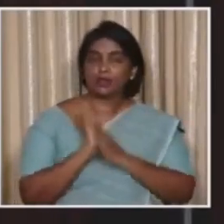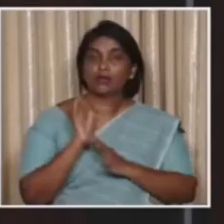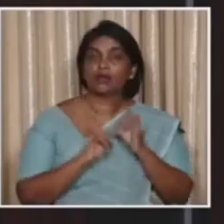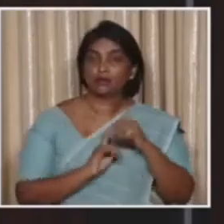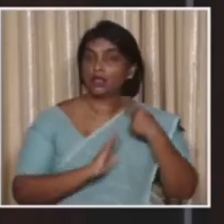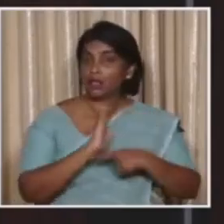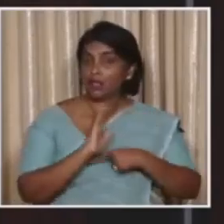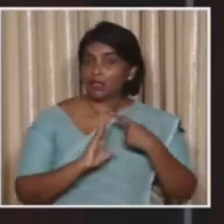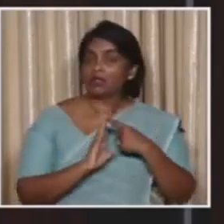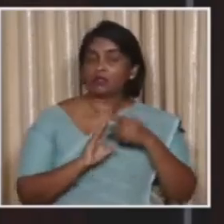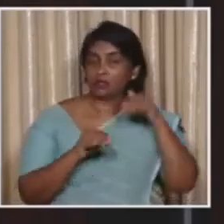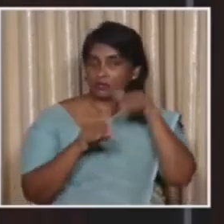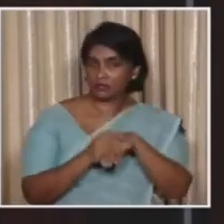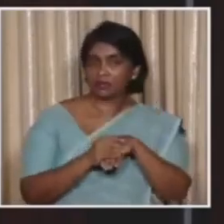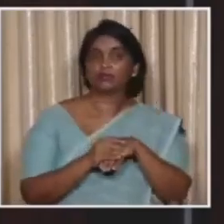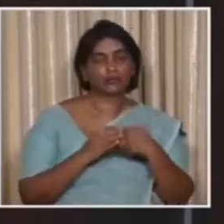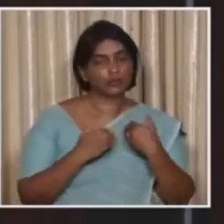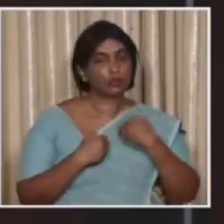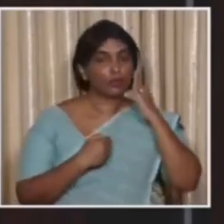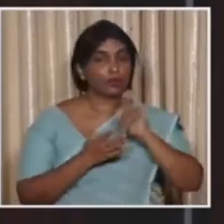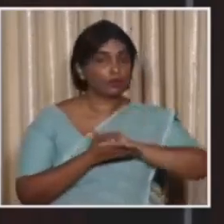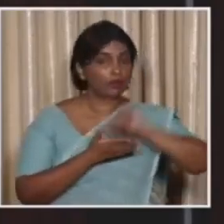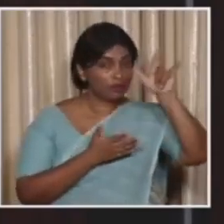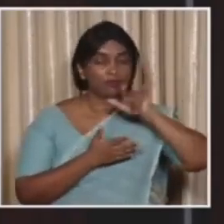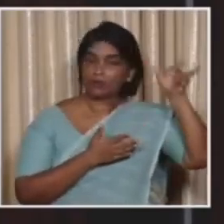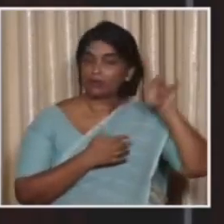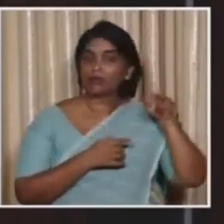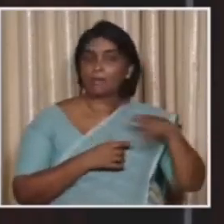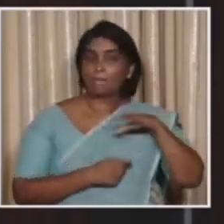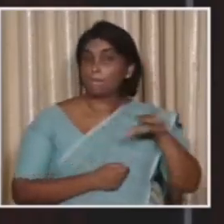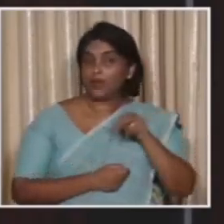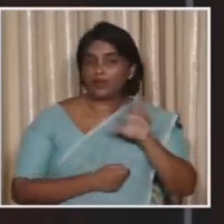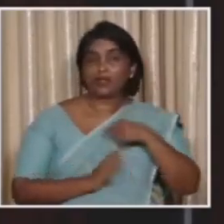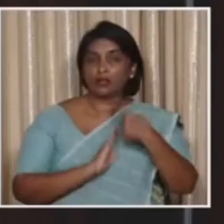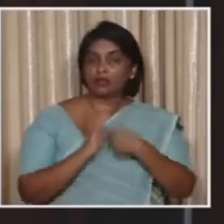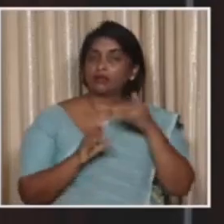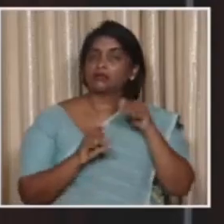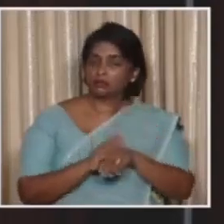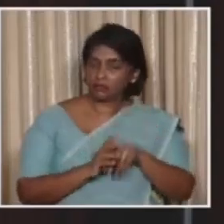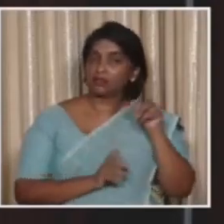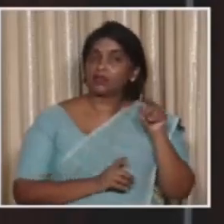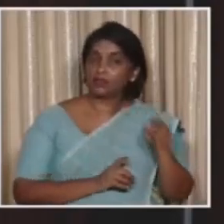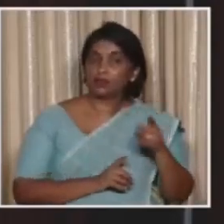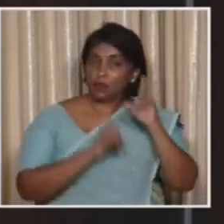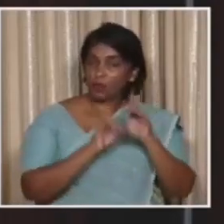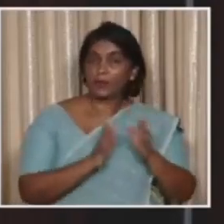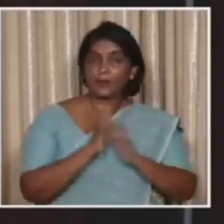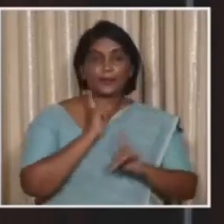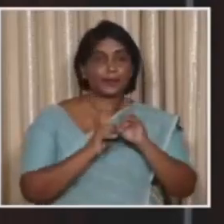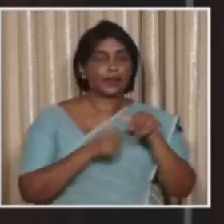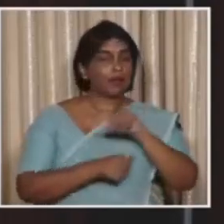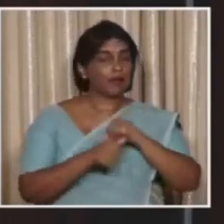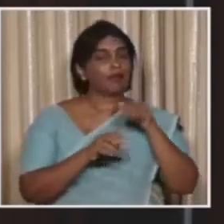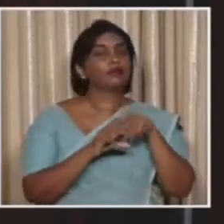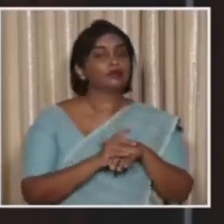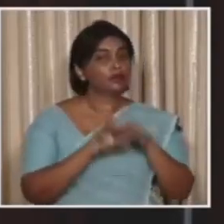ඒවා මේ ලංකාව තුල අපි විදේශ රටවල් වලට ගියාම ඒක පාවිච්චි කරනවා නෙමෙයි මේ ලංකාව තුල ඔබේ අදාළ අමාත්‍යාංශයේ ආයතන